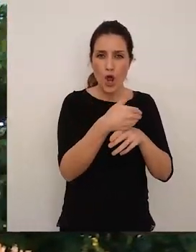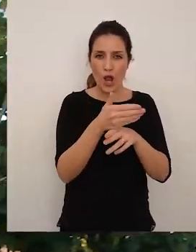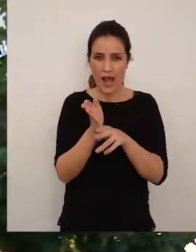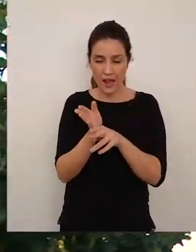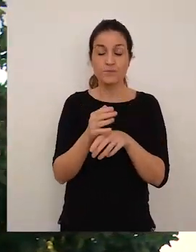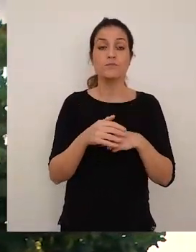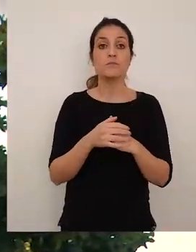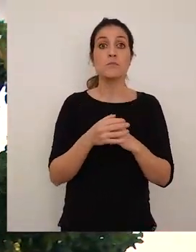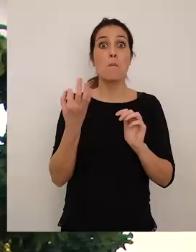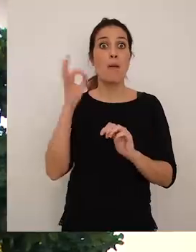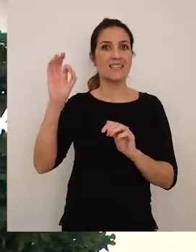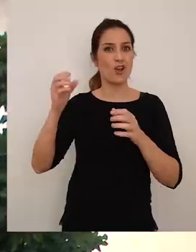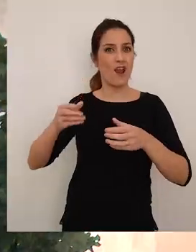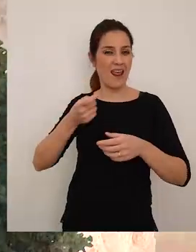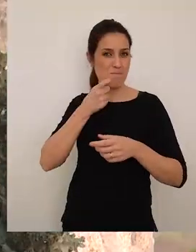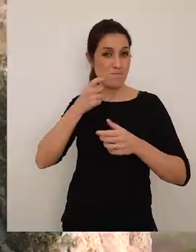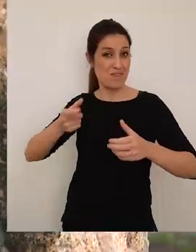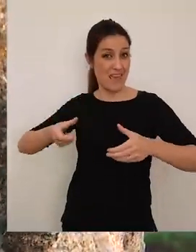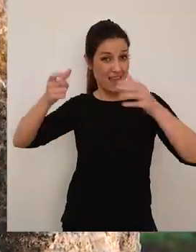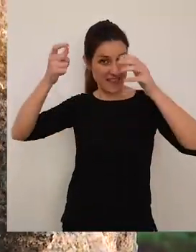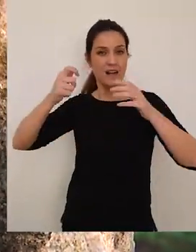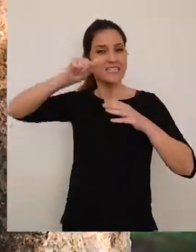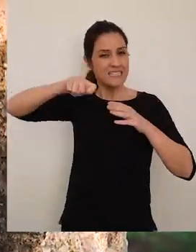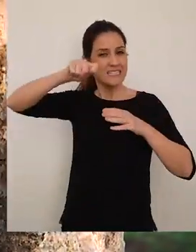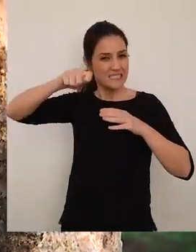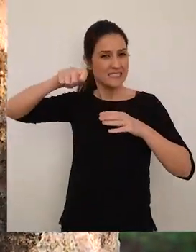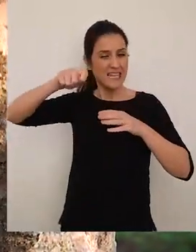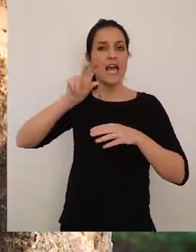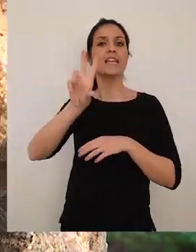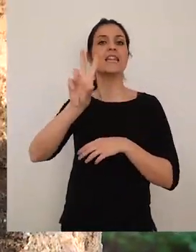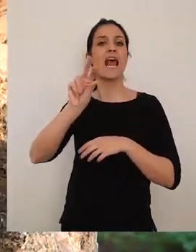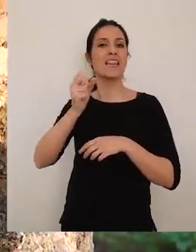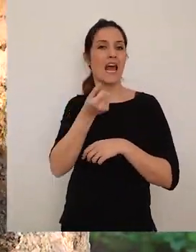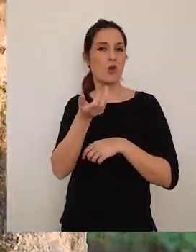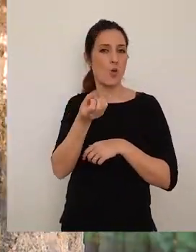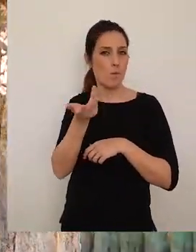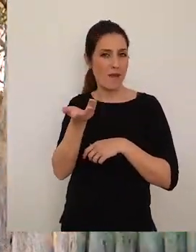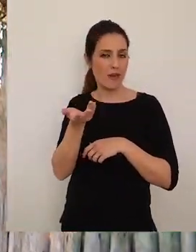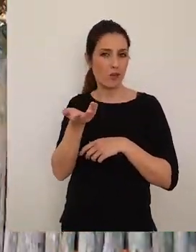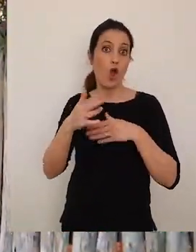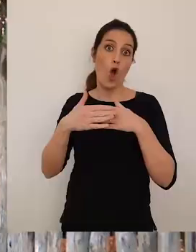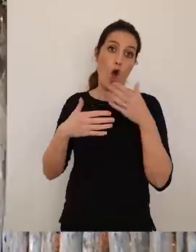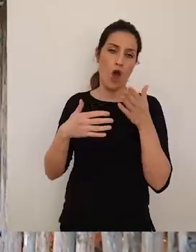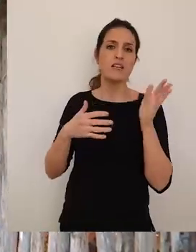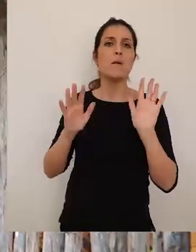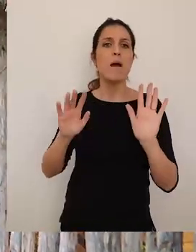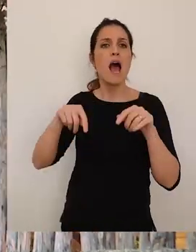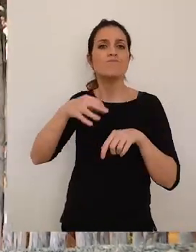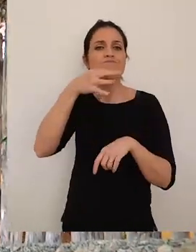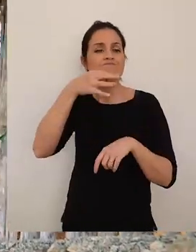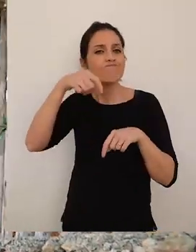La particolarità di questo menhir è l'incisione del numero 30 sulla sua facciata ovest, il cui significato è ad